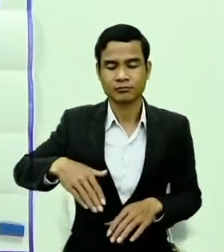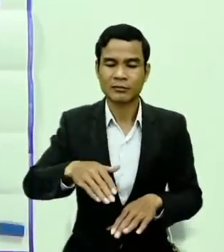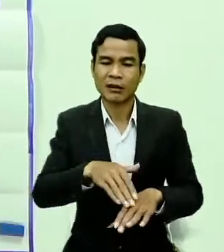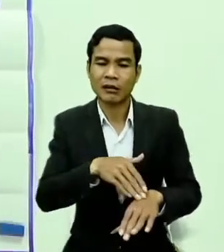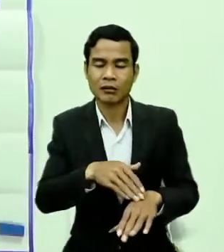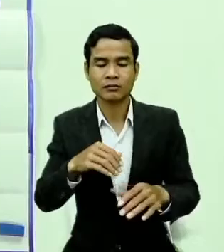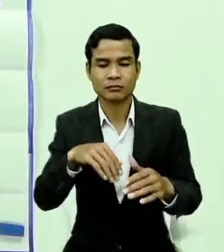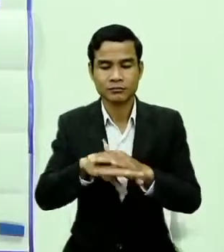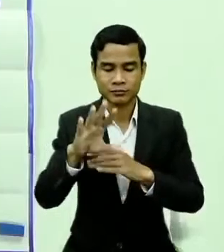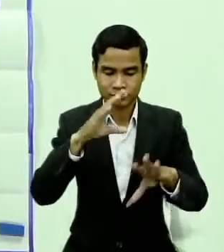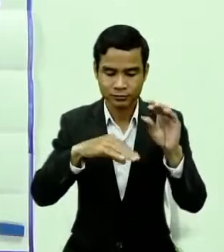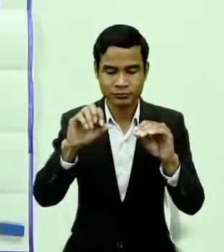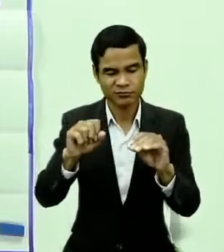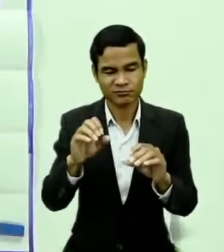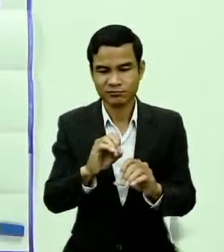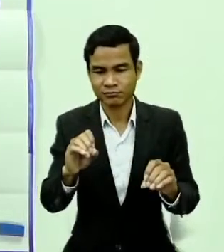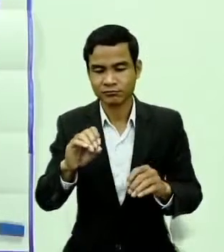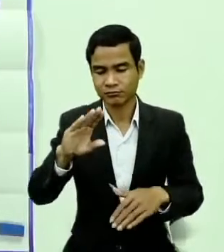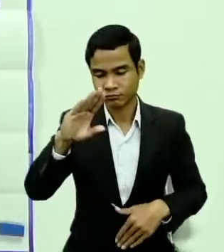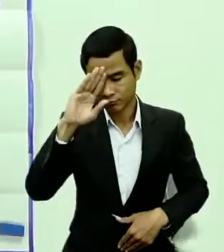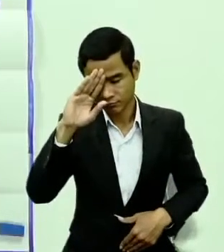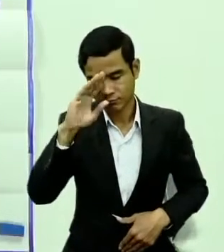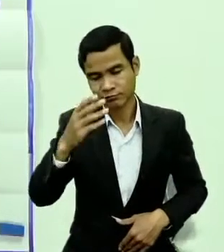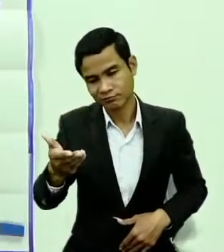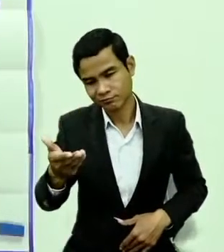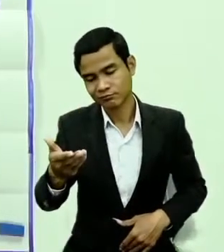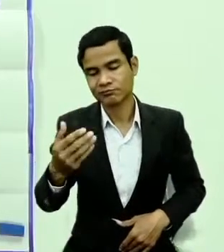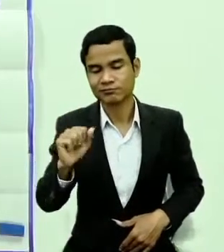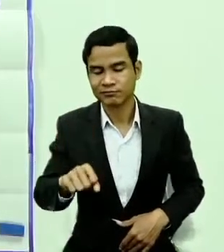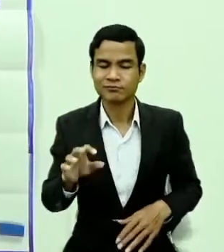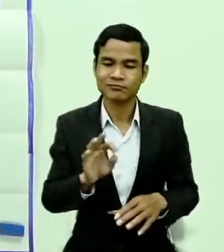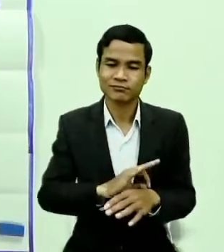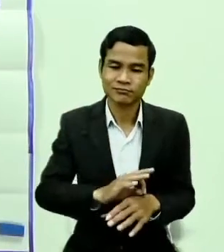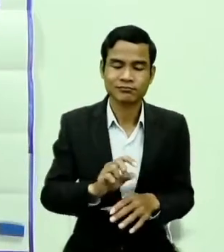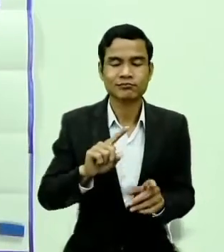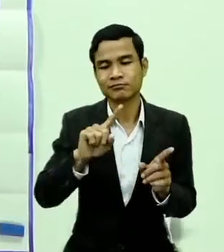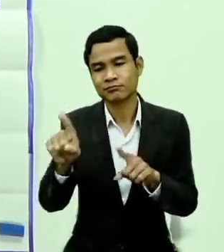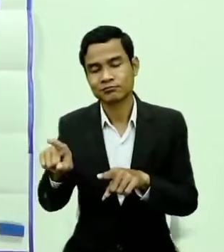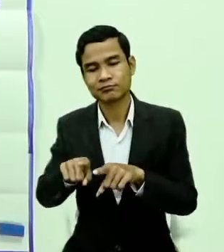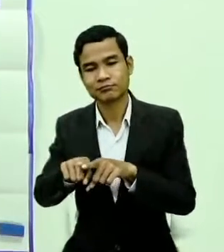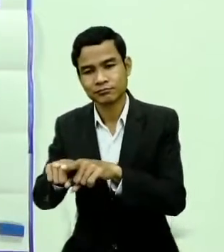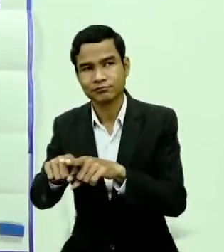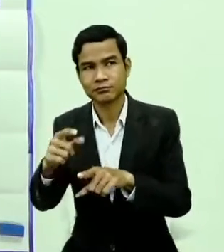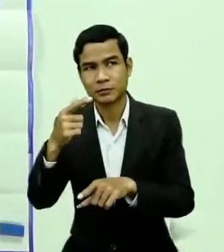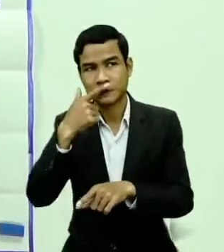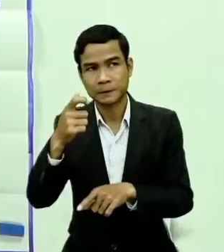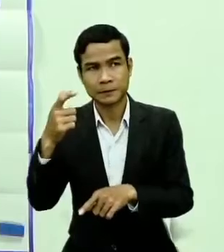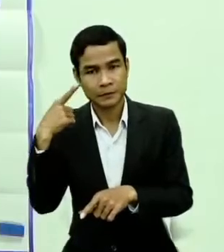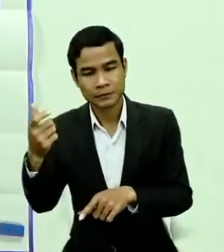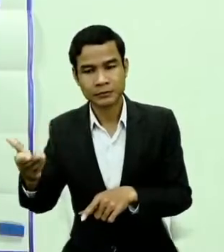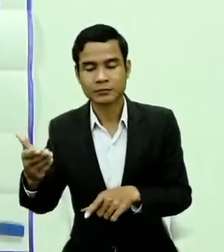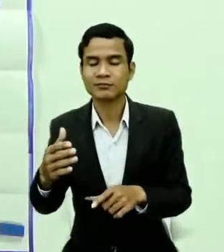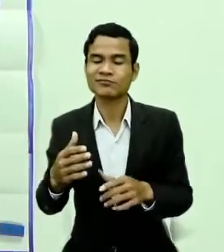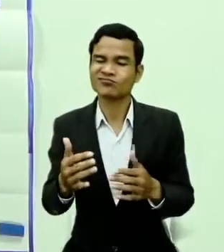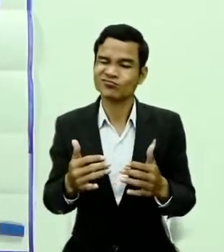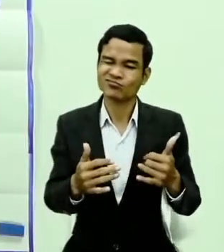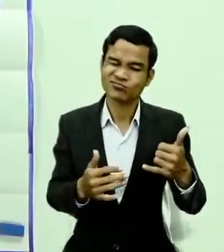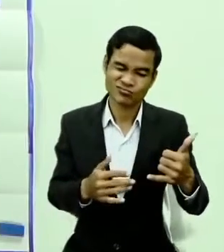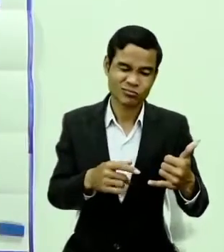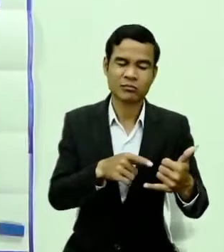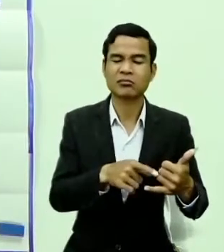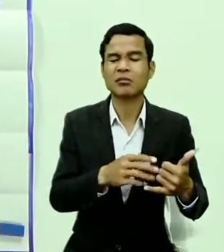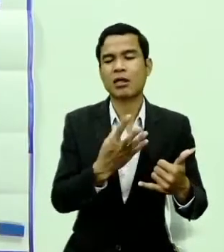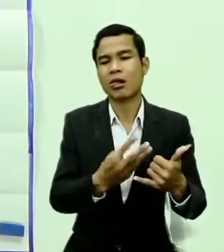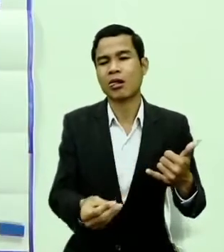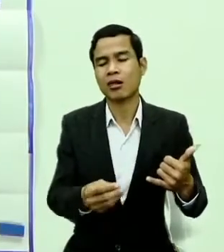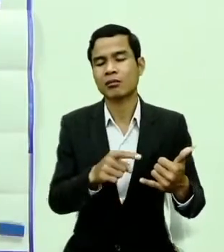riêng chà ai nâng con chư ai nâng con rồi vô tên na cho mùi nâng ba mạ rồi mùi có tù sập mà đạch lôi ấy